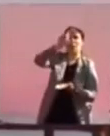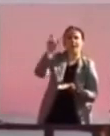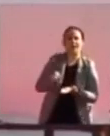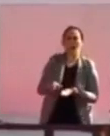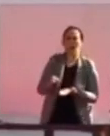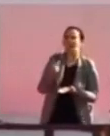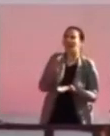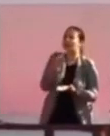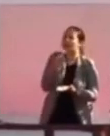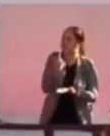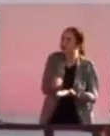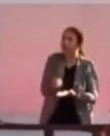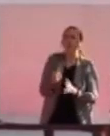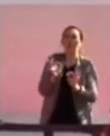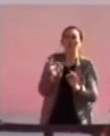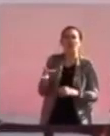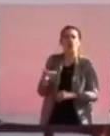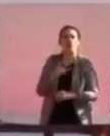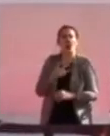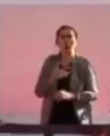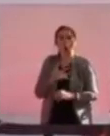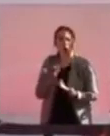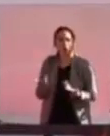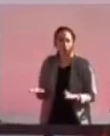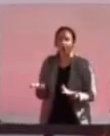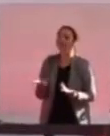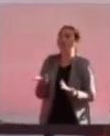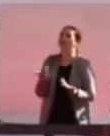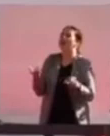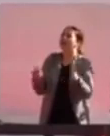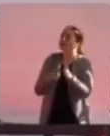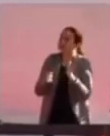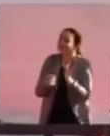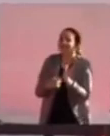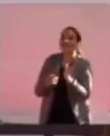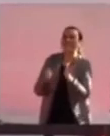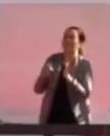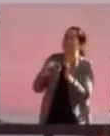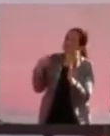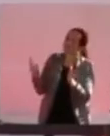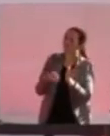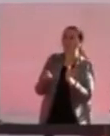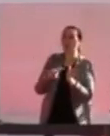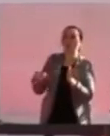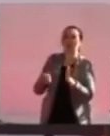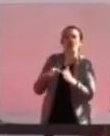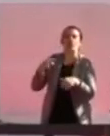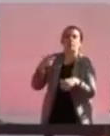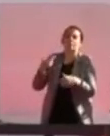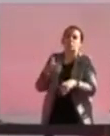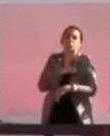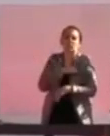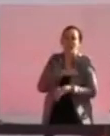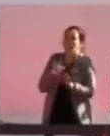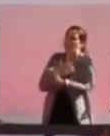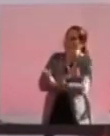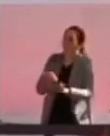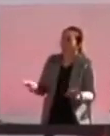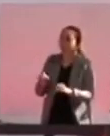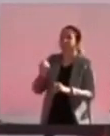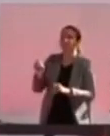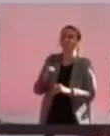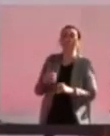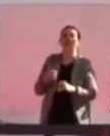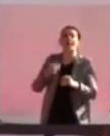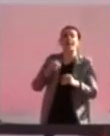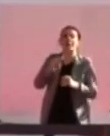egoismo e si sono messe e messe a disposizione per i diritti di tutte e tutti abbiamo riempito più di venti piazze in tutta italia abbiamo bloccato